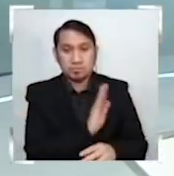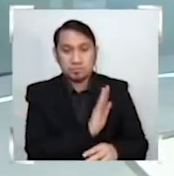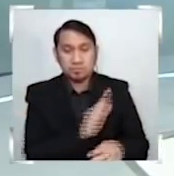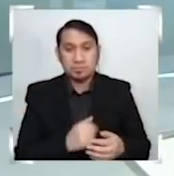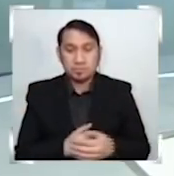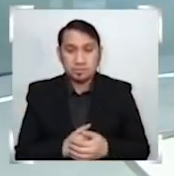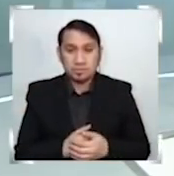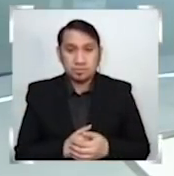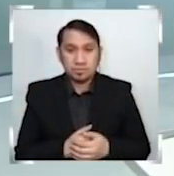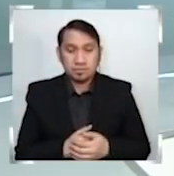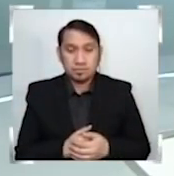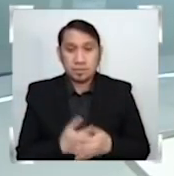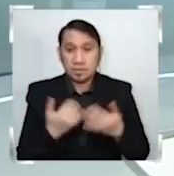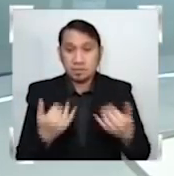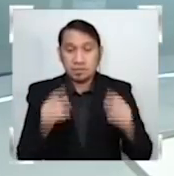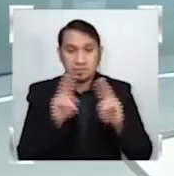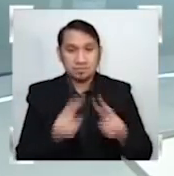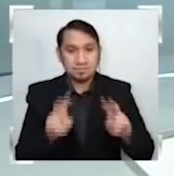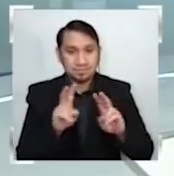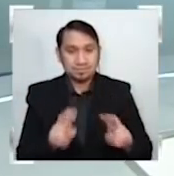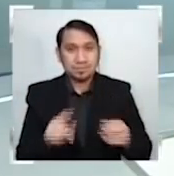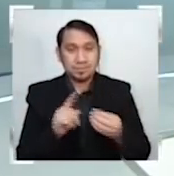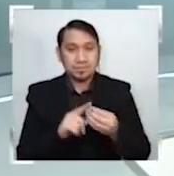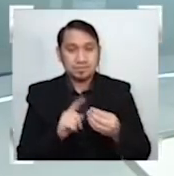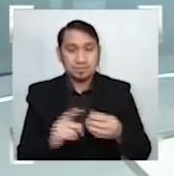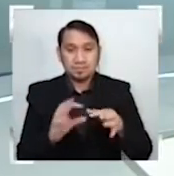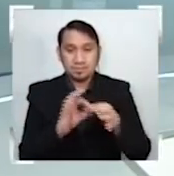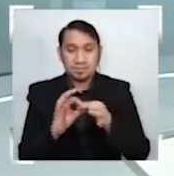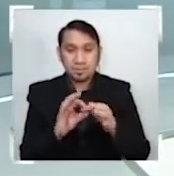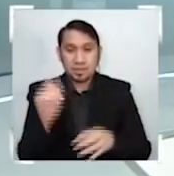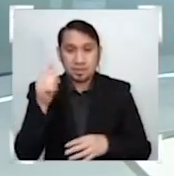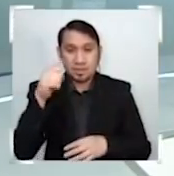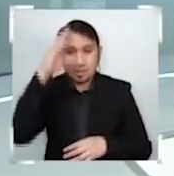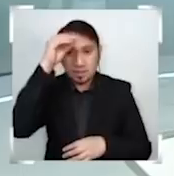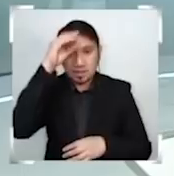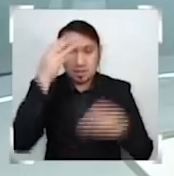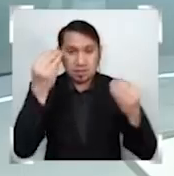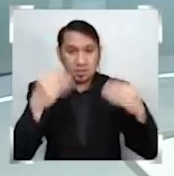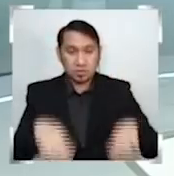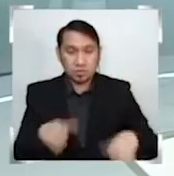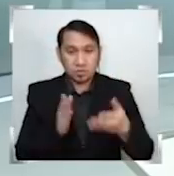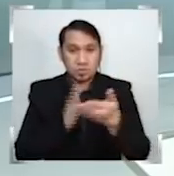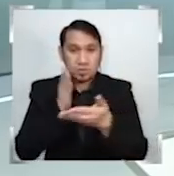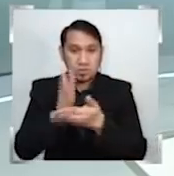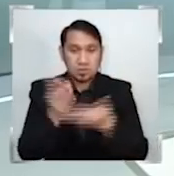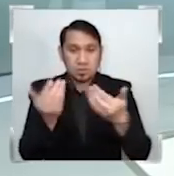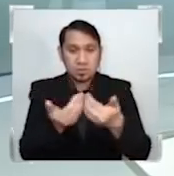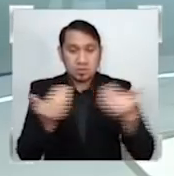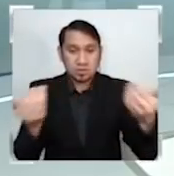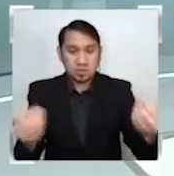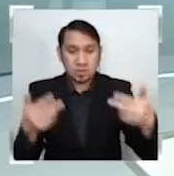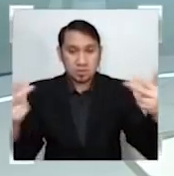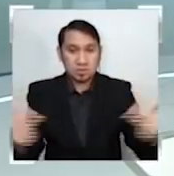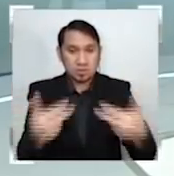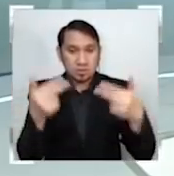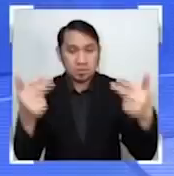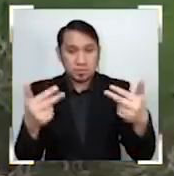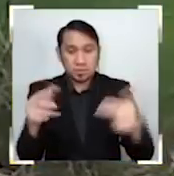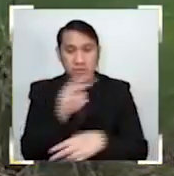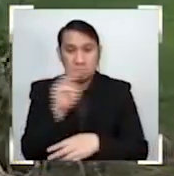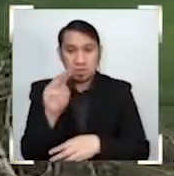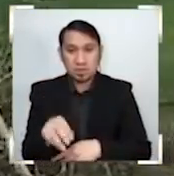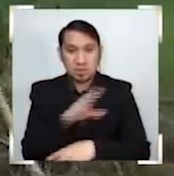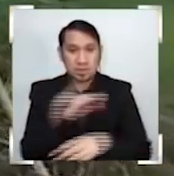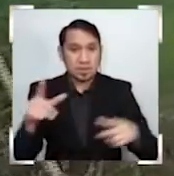Iniimbestigan ngayon kung magkaugnay ang kaso ng 10 lalaking nawala matapos magpunta sa magkahiwalay na sabungan sa Maynila at Laguna.